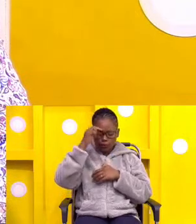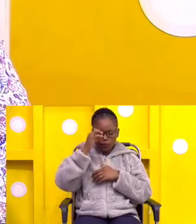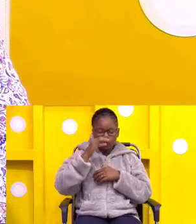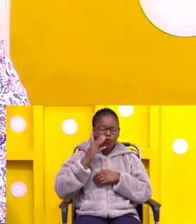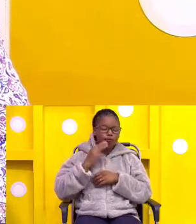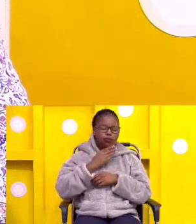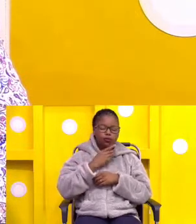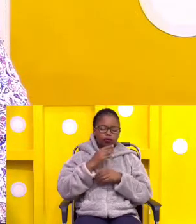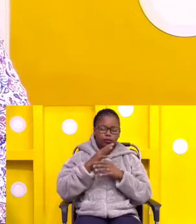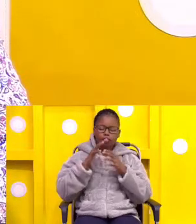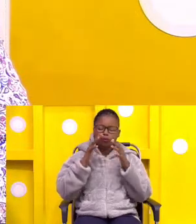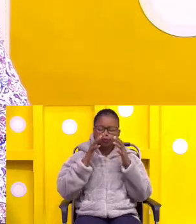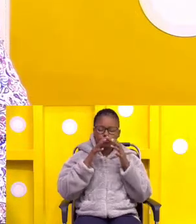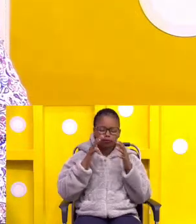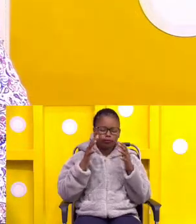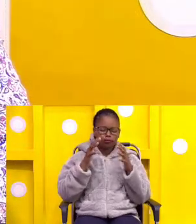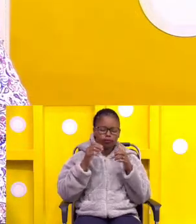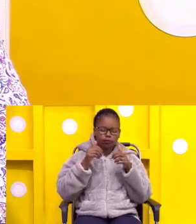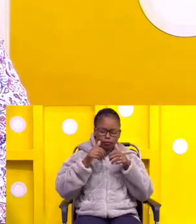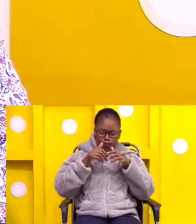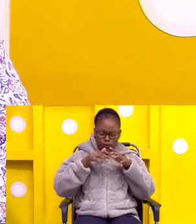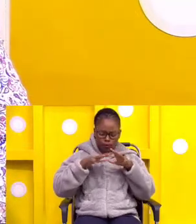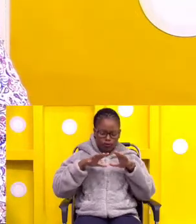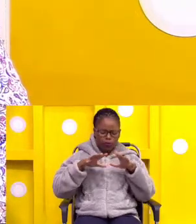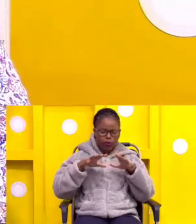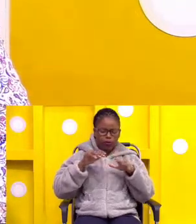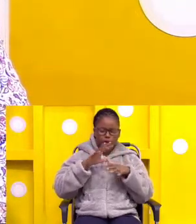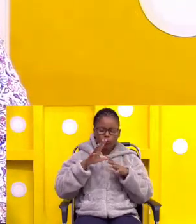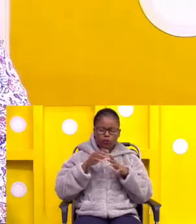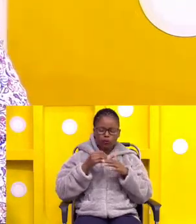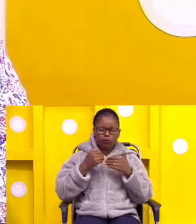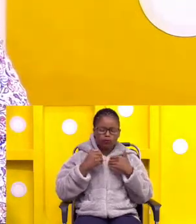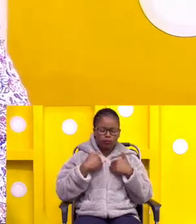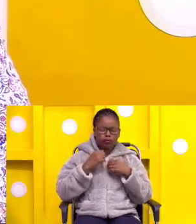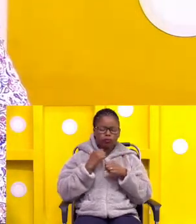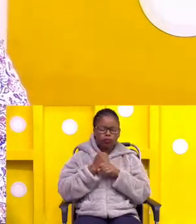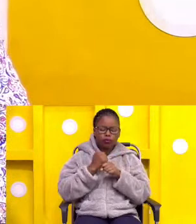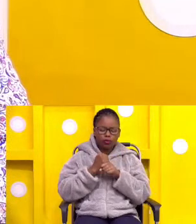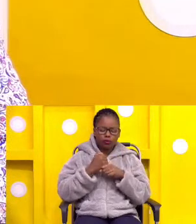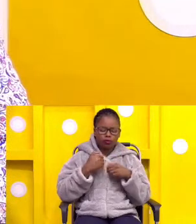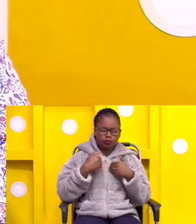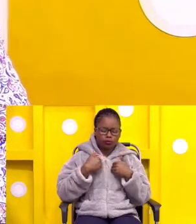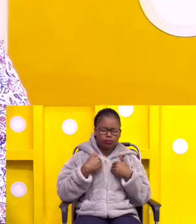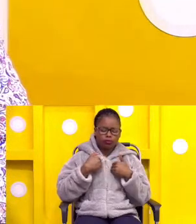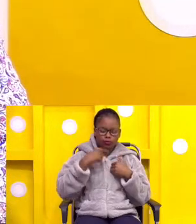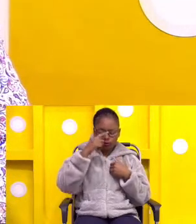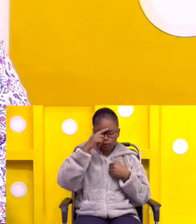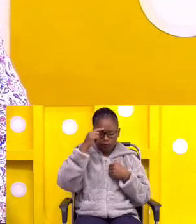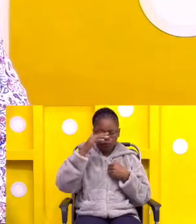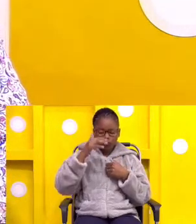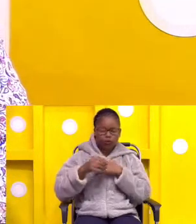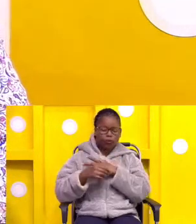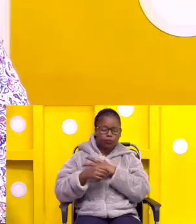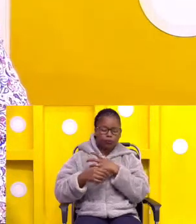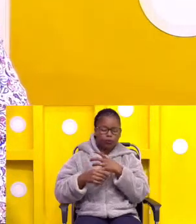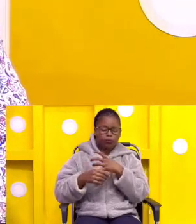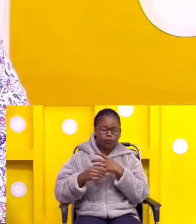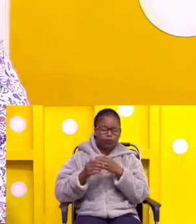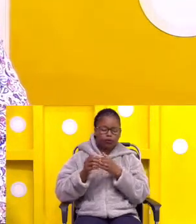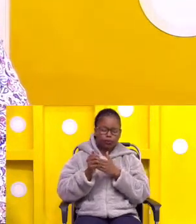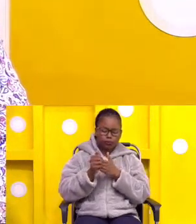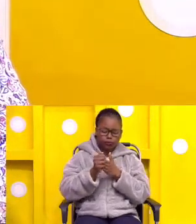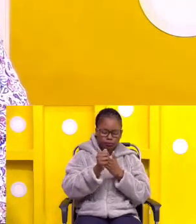waku. Ndaria kirathimo iguru ria aruti wira othe aria turi nao. Ni tondu wa hinya waku